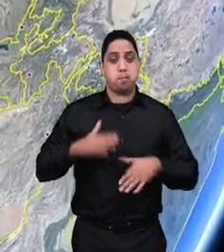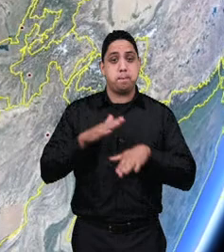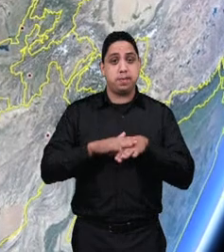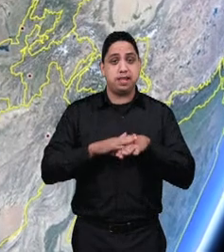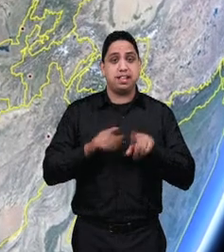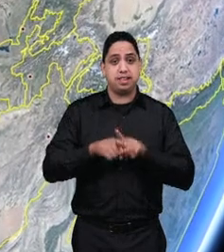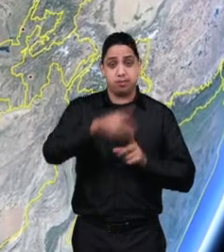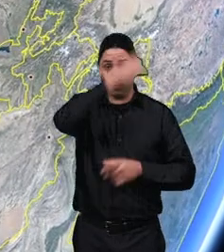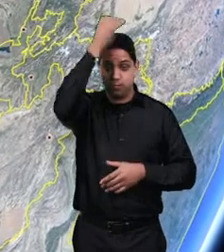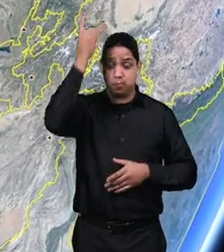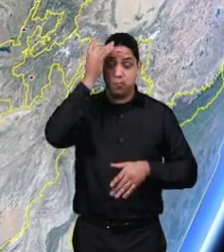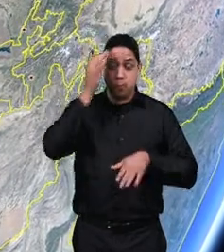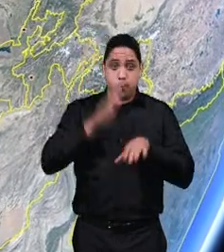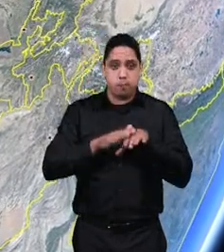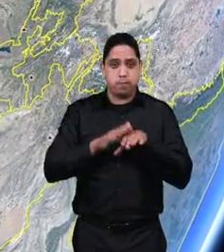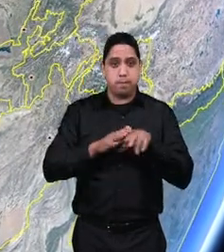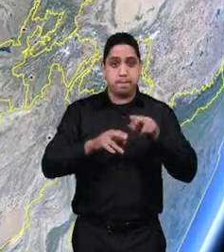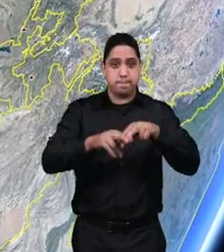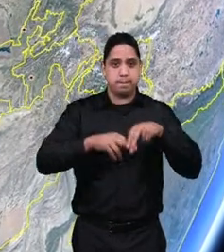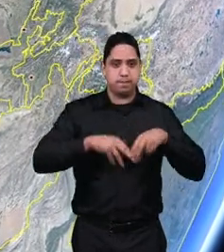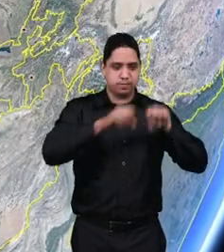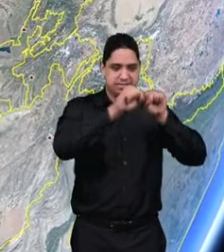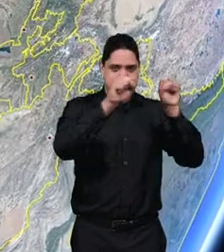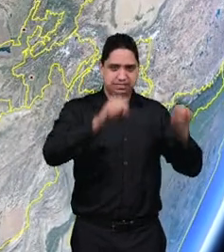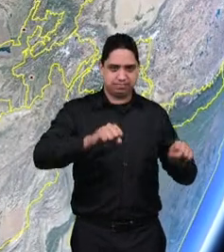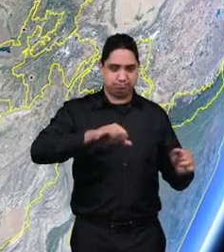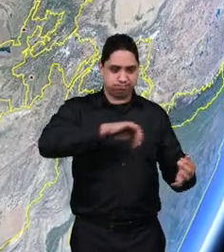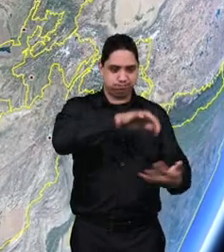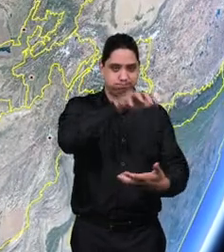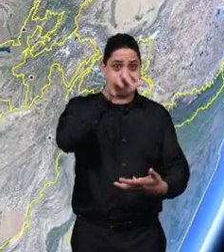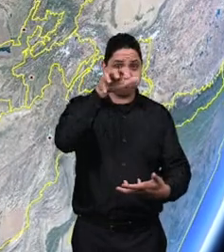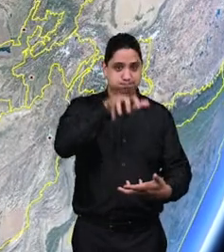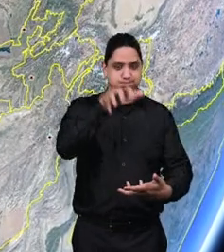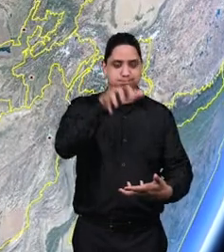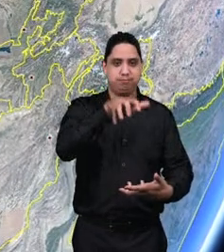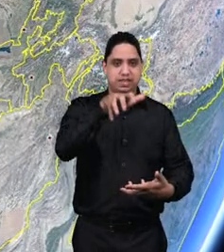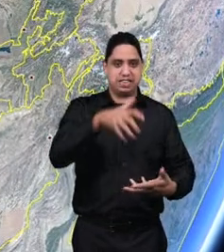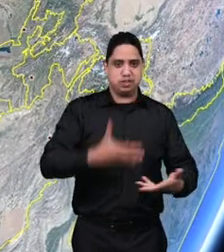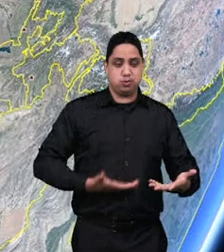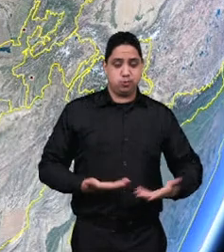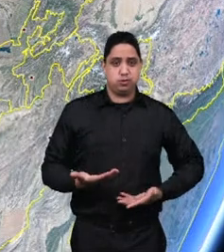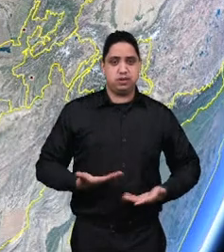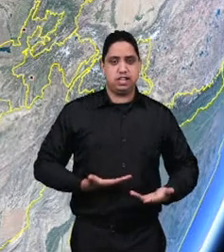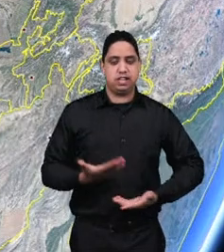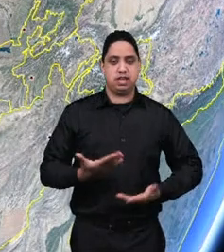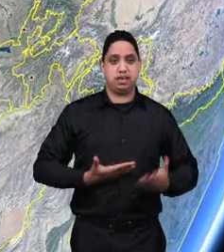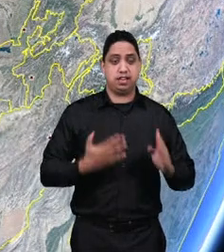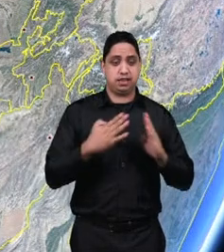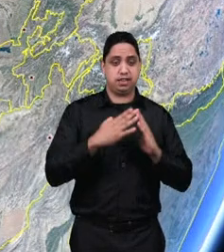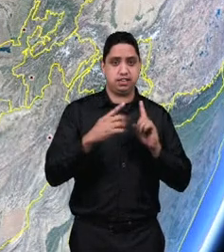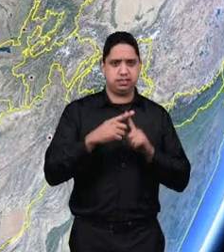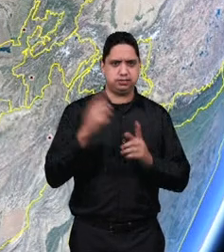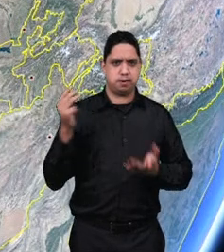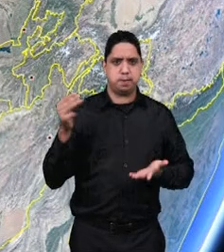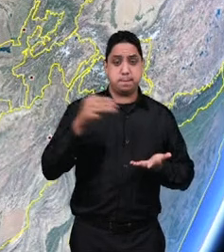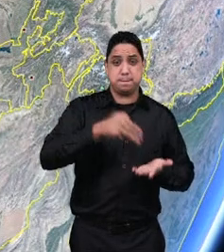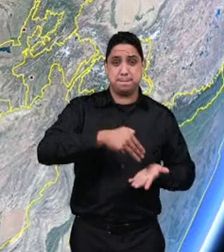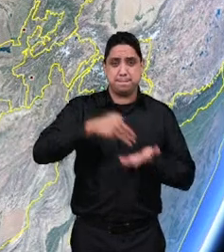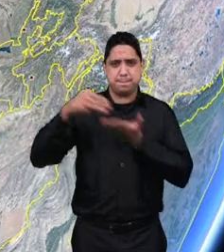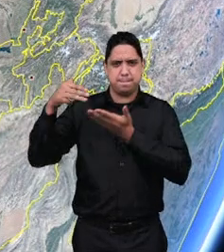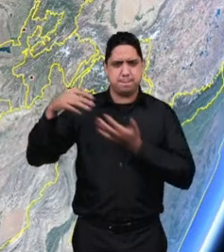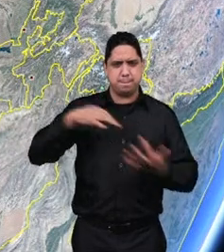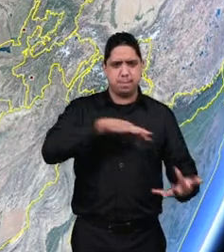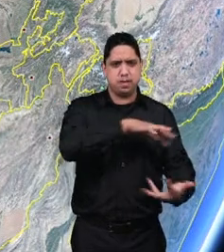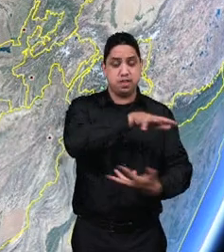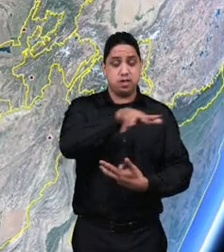même esprit. À travers le système de transmission, les membres de l'Église chrétienne Maranatha de toute la planète vivent